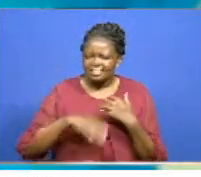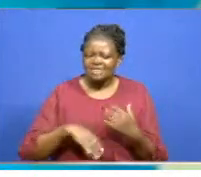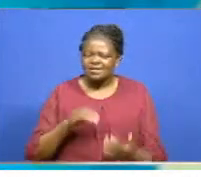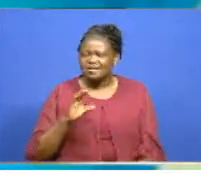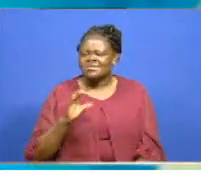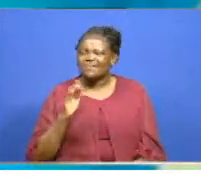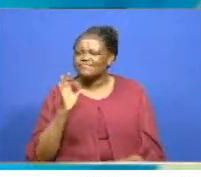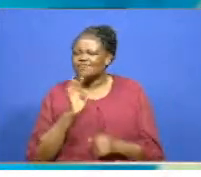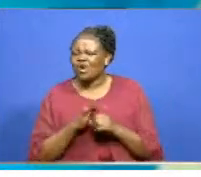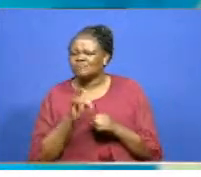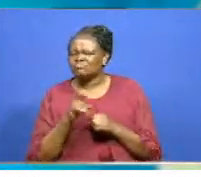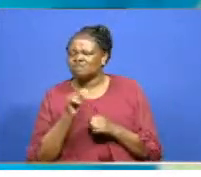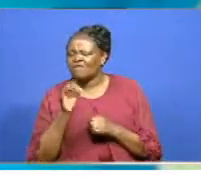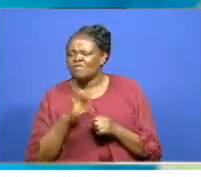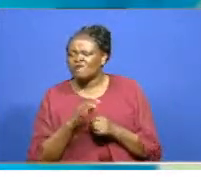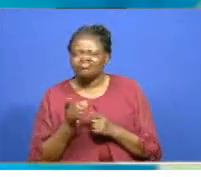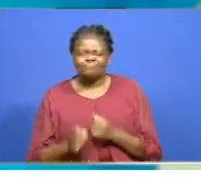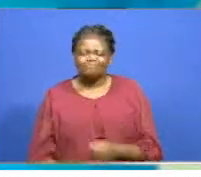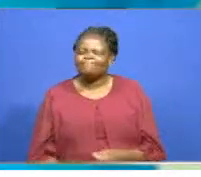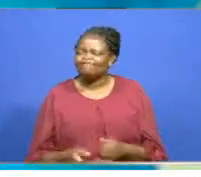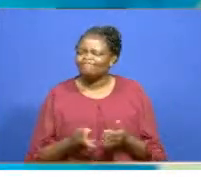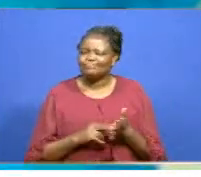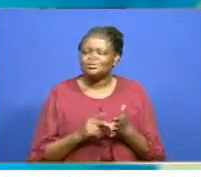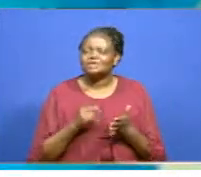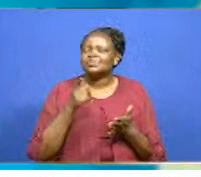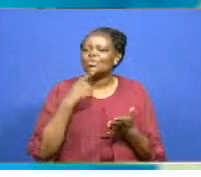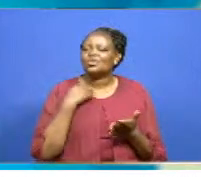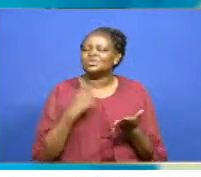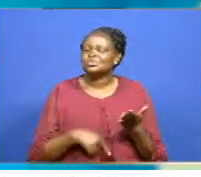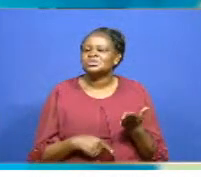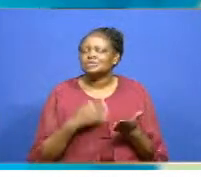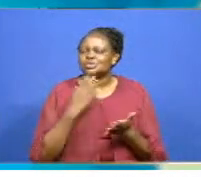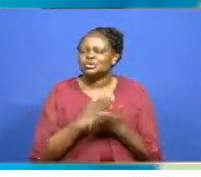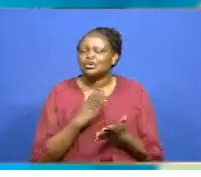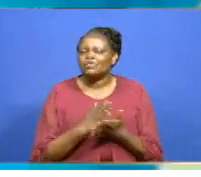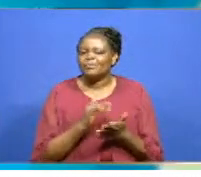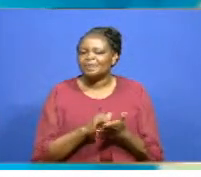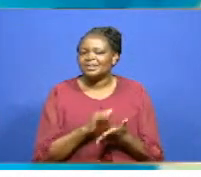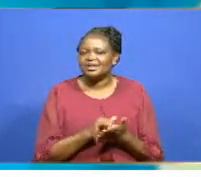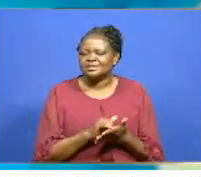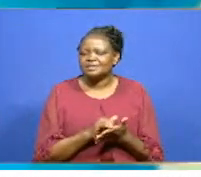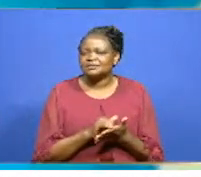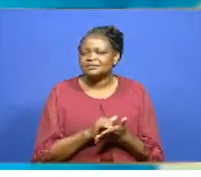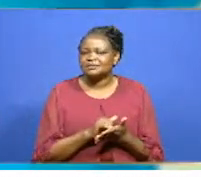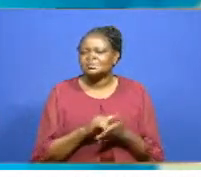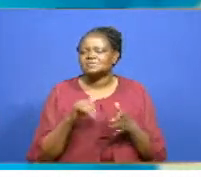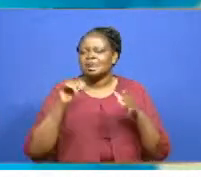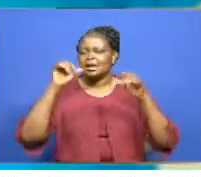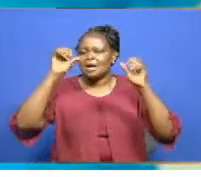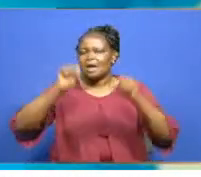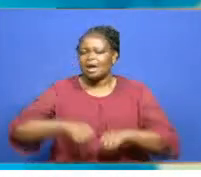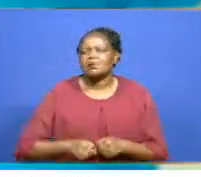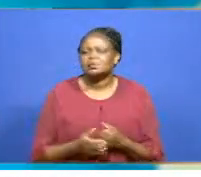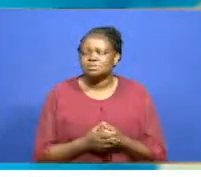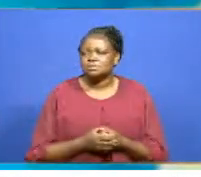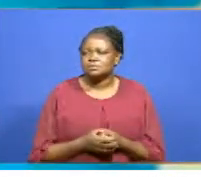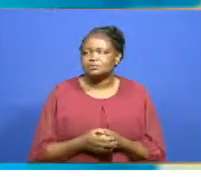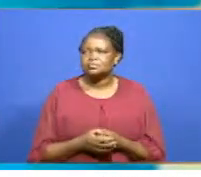huku, Ford Kenya kupiga huku. Na kile wanajaribu kudhihirisha ni kwamba wanaweza